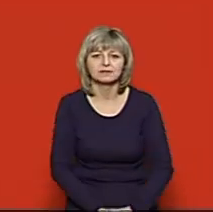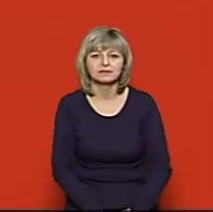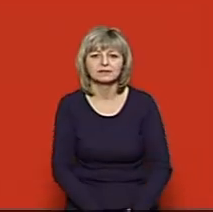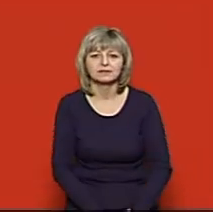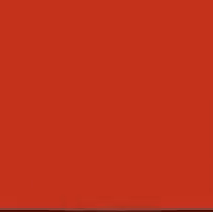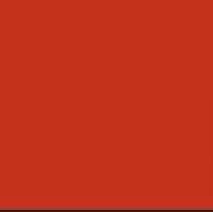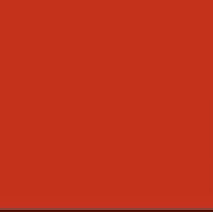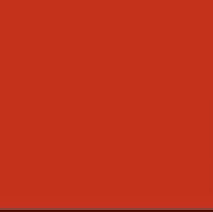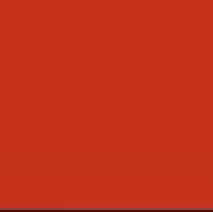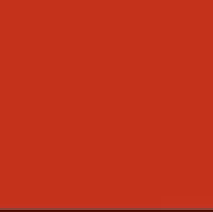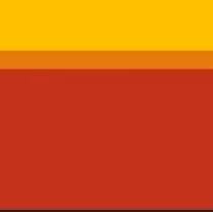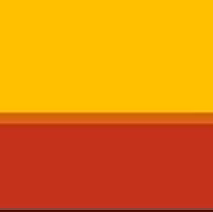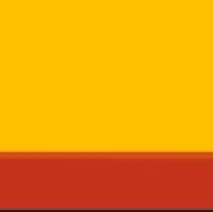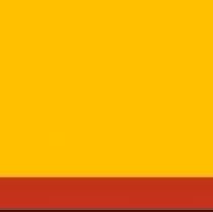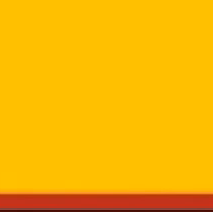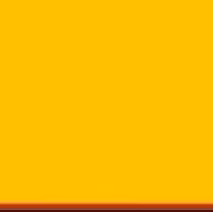Дякую!